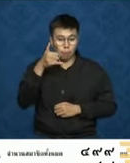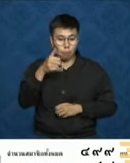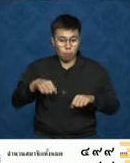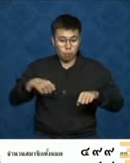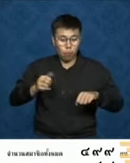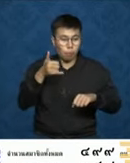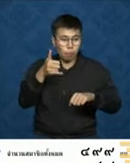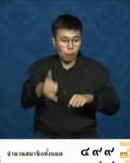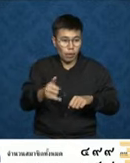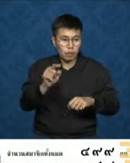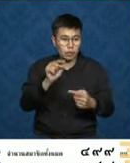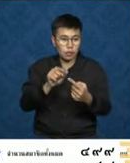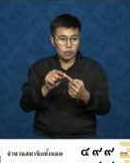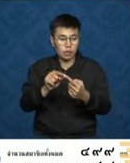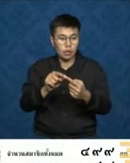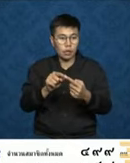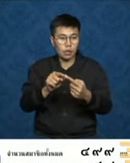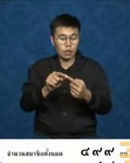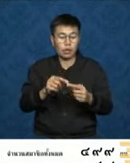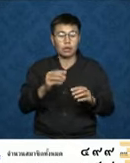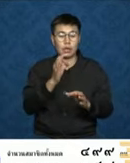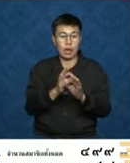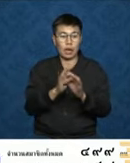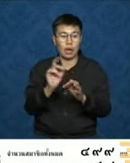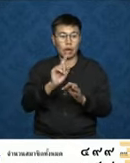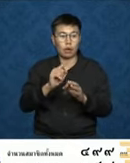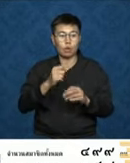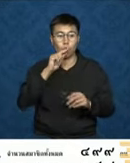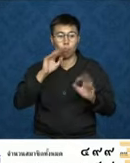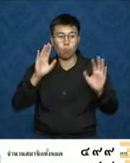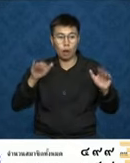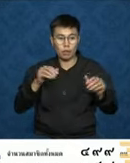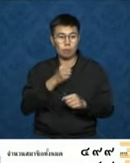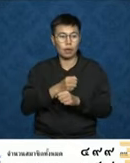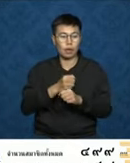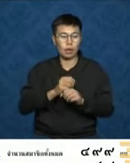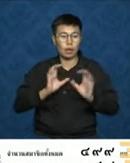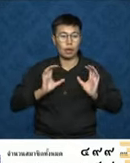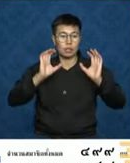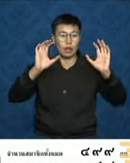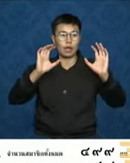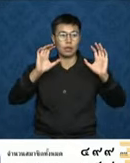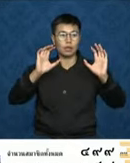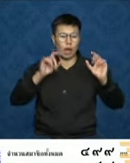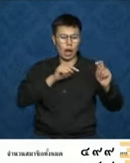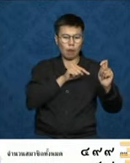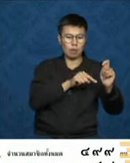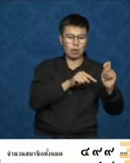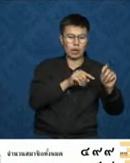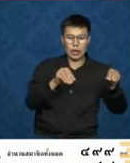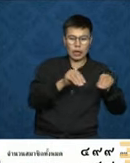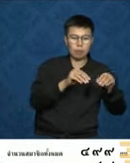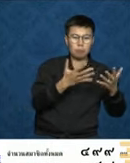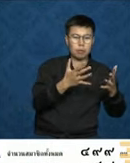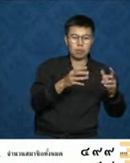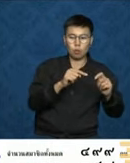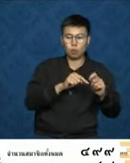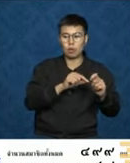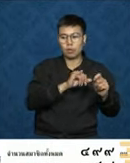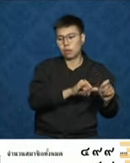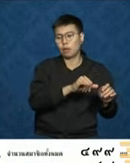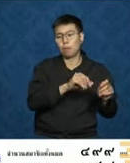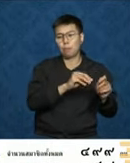ทั้ง 3อำเภอไม่มีสาขาของธนาคารกรุงไทยทำให้ข้าราชการต้องการที่จะทำธุรกรรมการเงินต้องเดินทางไป